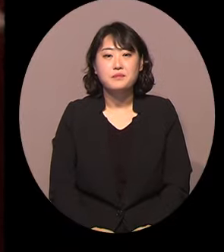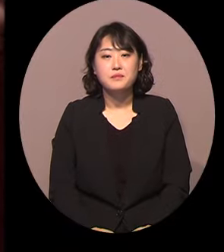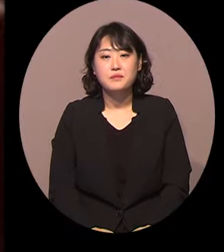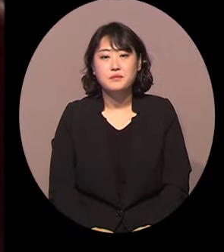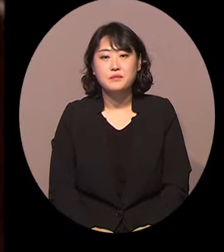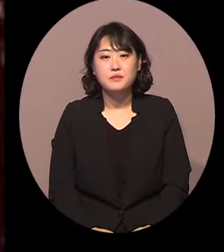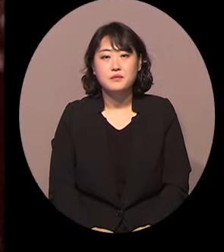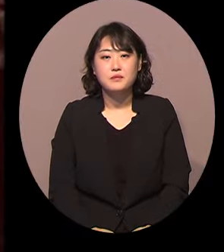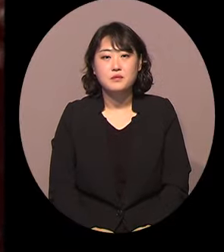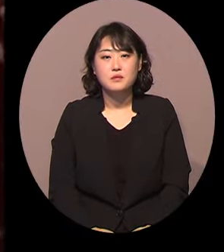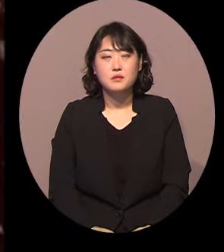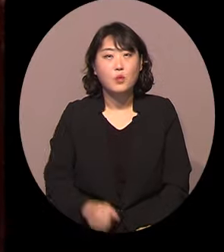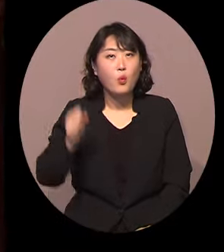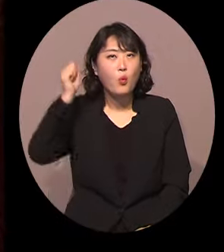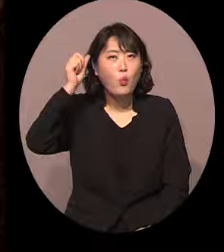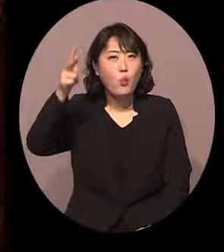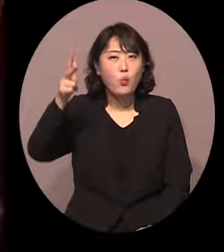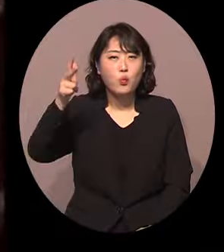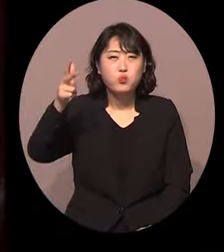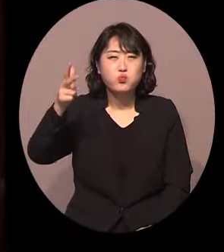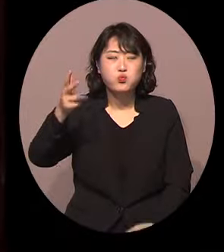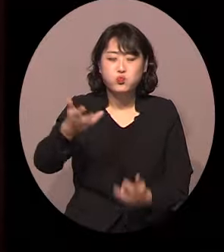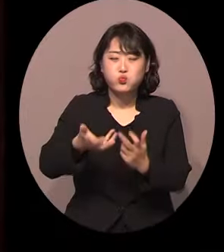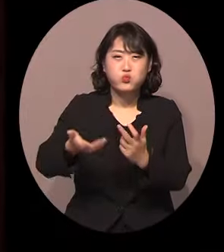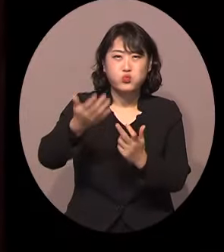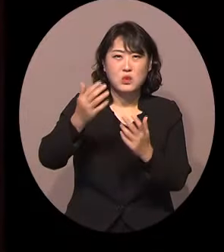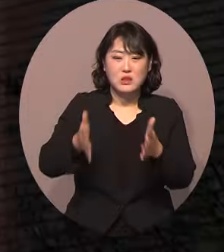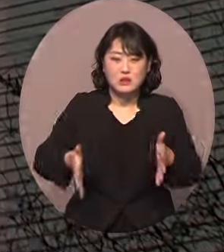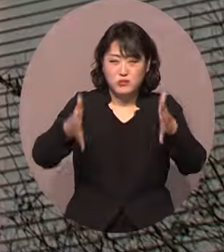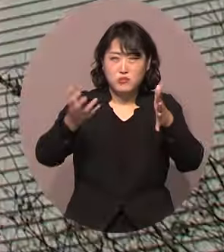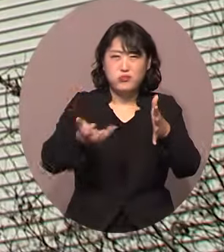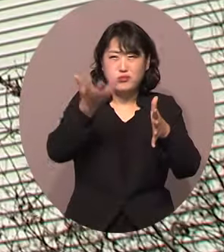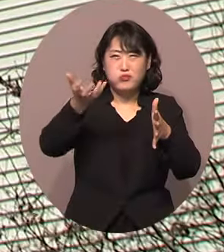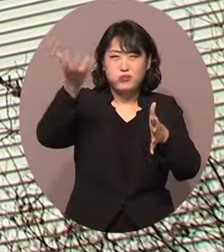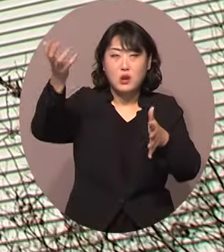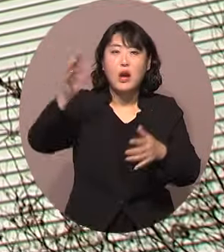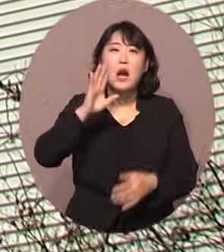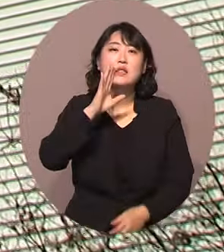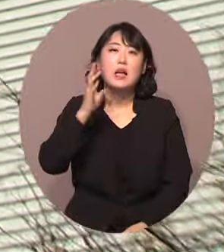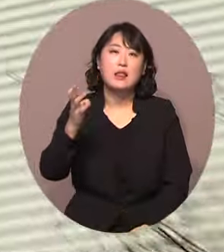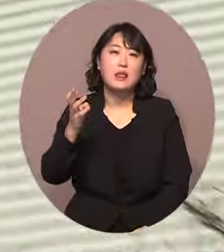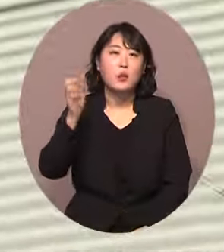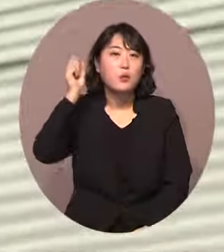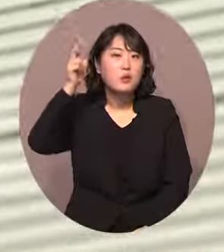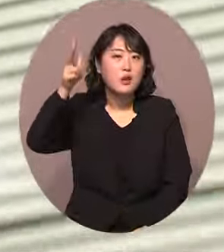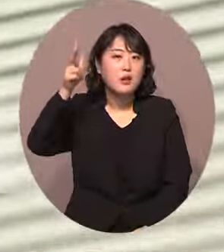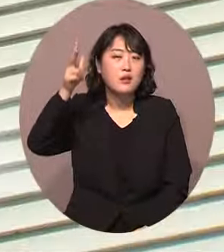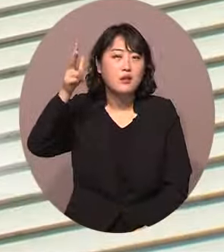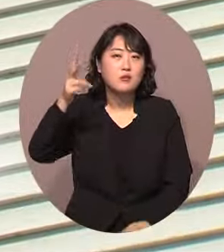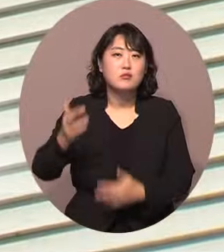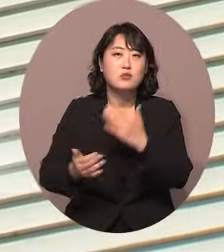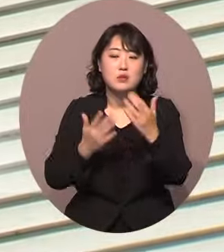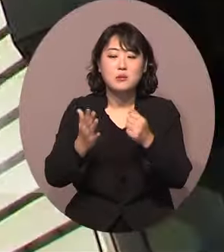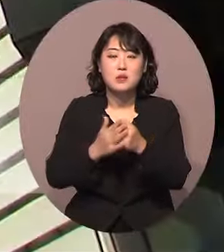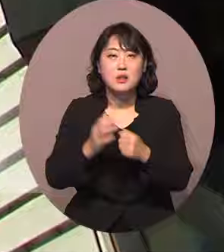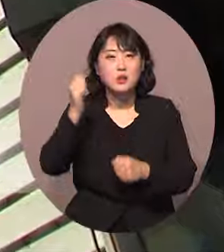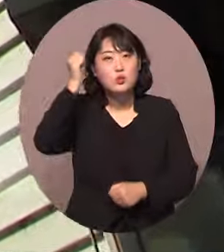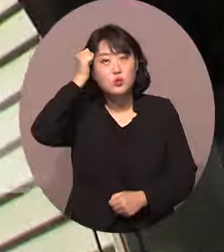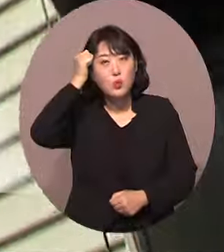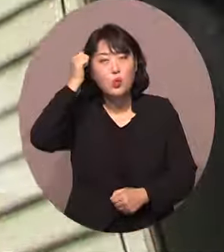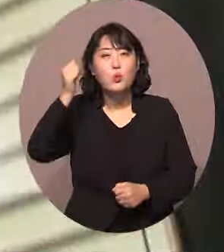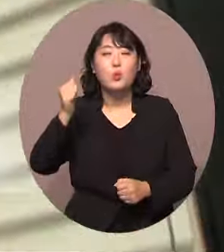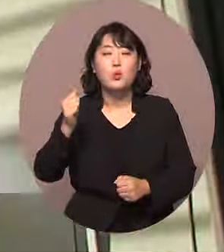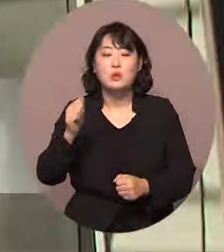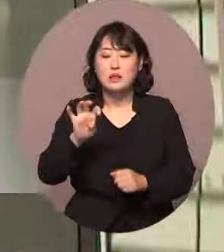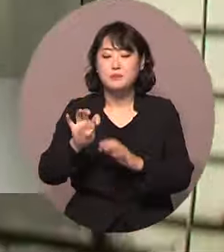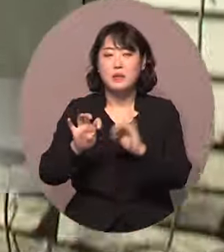알려드립니다 숙박업소에서 뿌연 연기가 뿜어져나옵니다 아산 한 난 불로 투수 40여명이